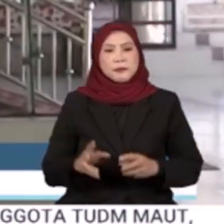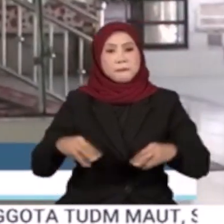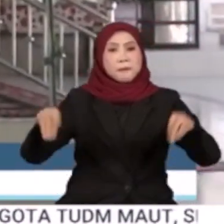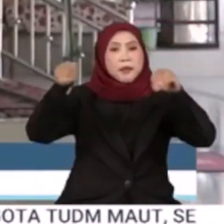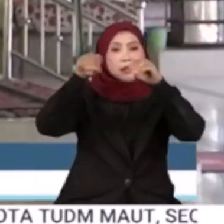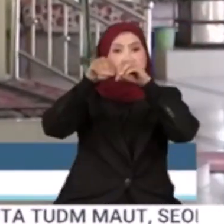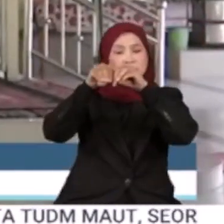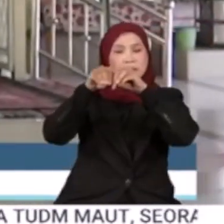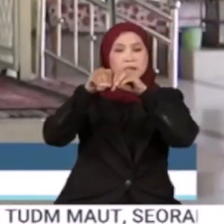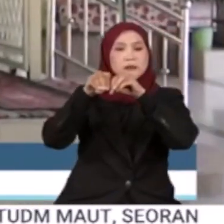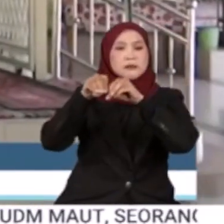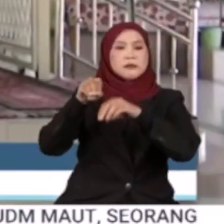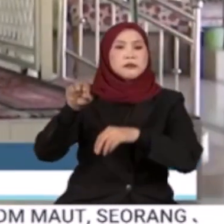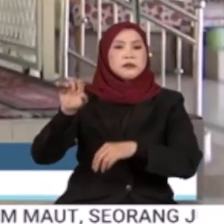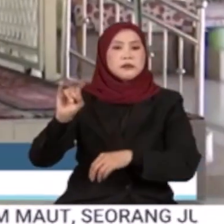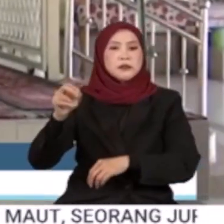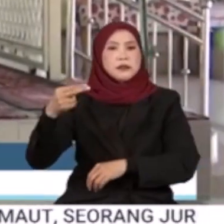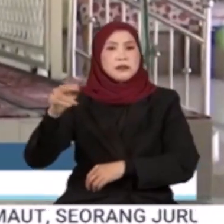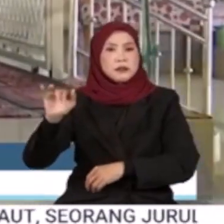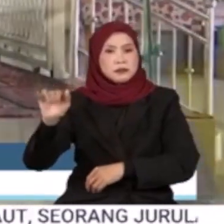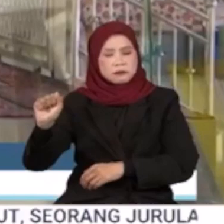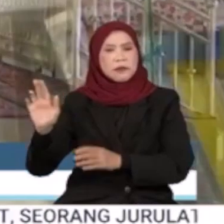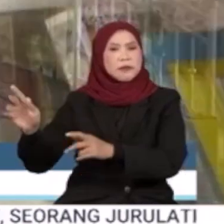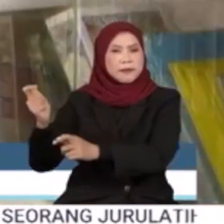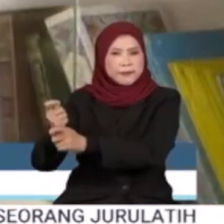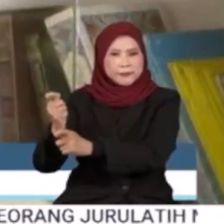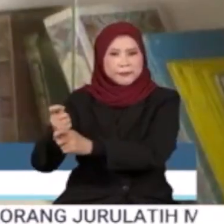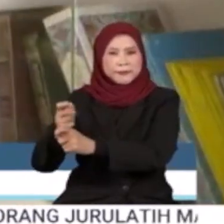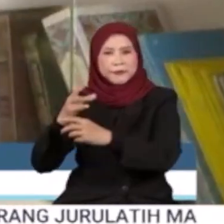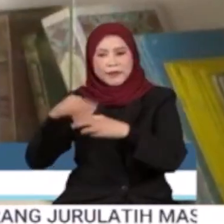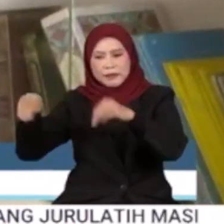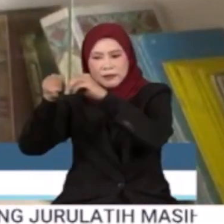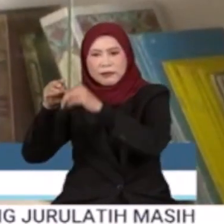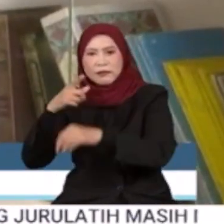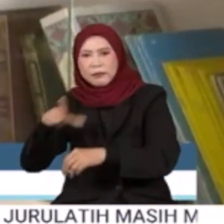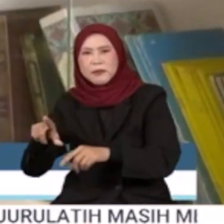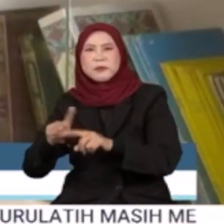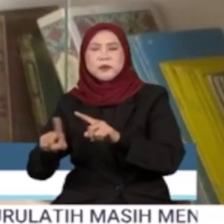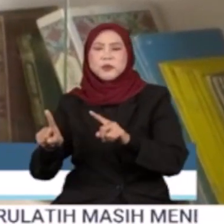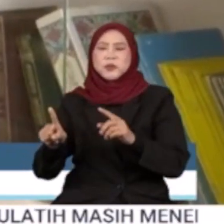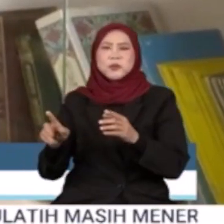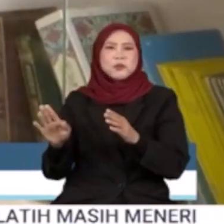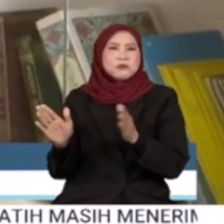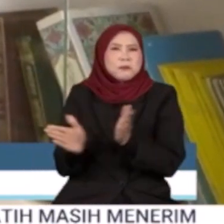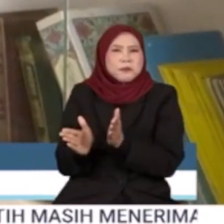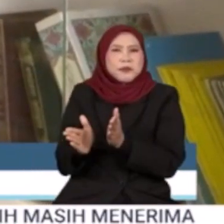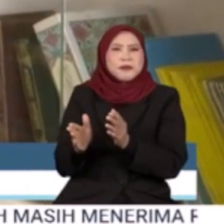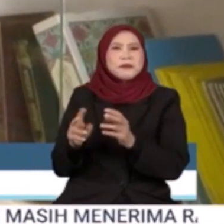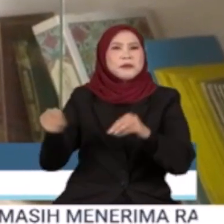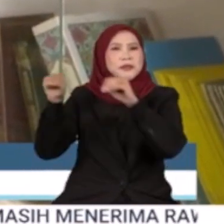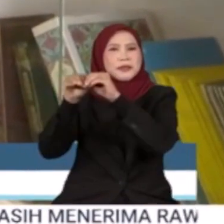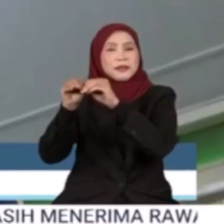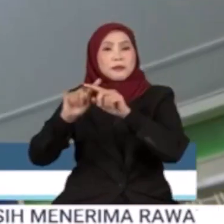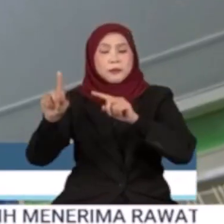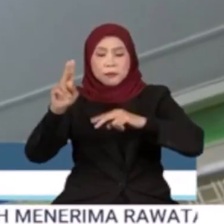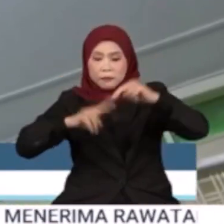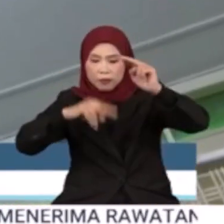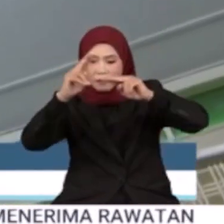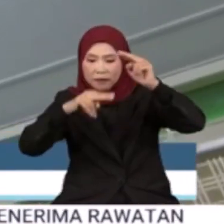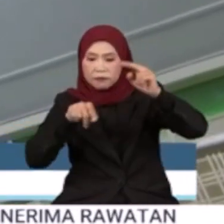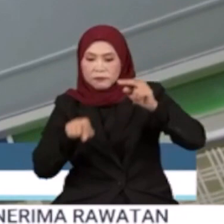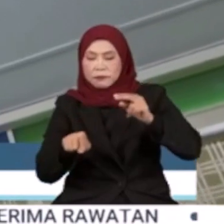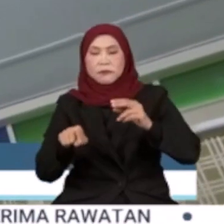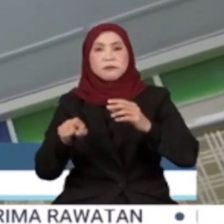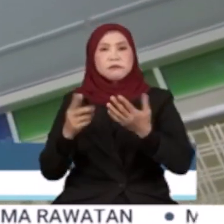Masjid Ihya Ulumuddin akan dikekalkan meskipun ruangannya terhad. Namun struktur binaan masjid